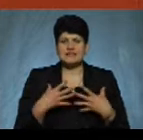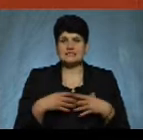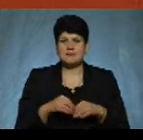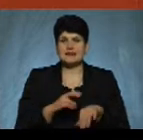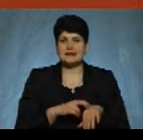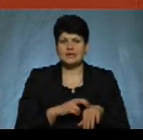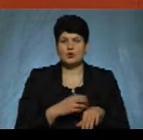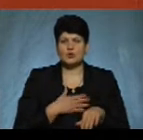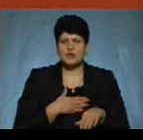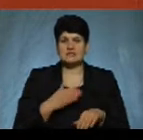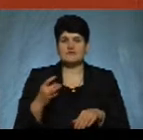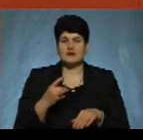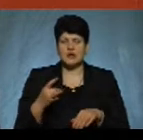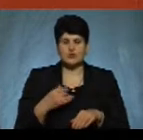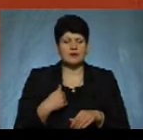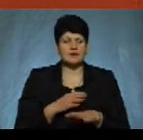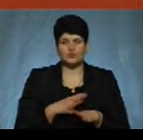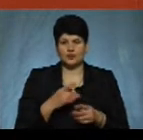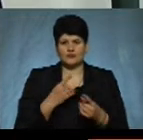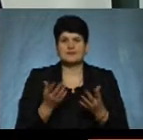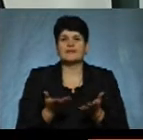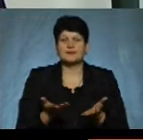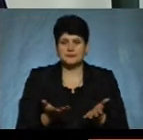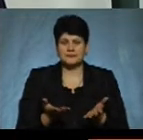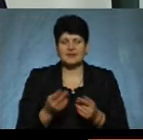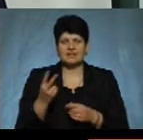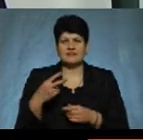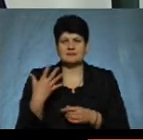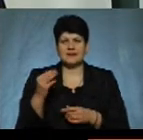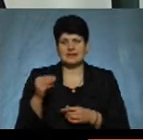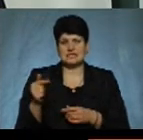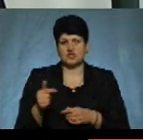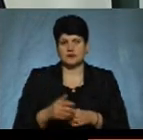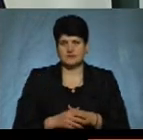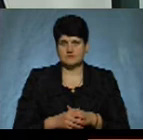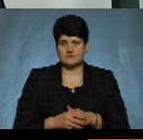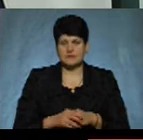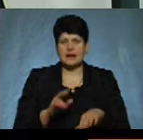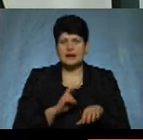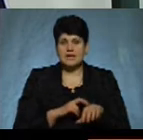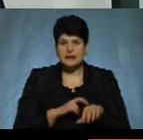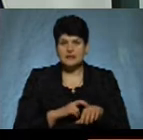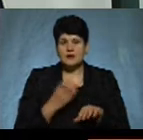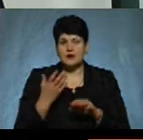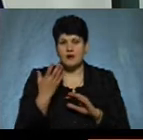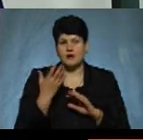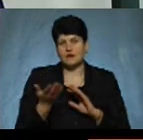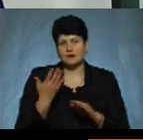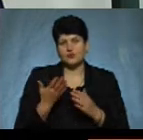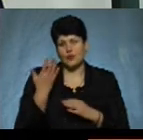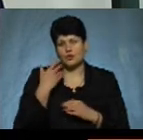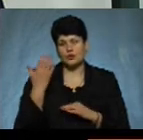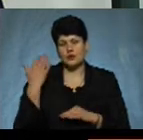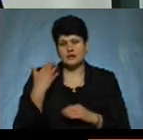нас в районі одному, я не буду називати якому, це 25 тисяч гривень. Тобто лікар, який колись отримував